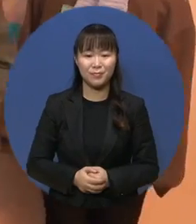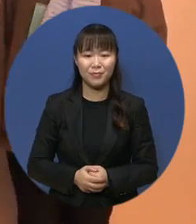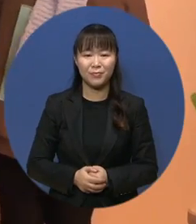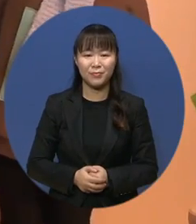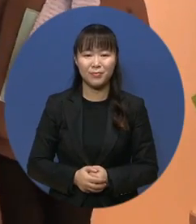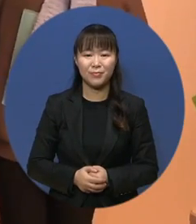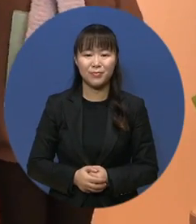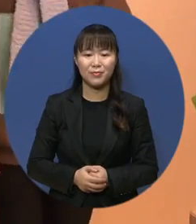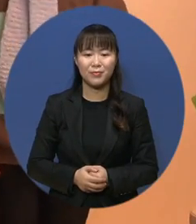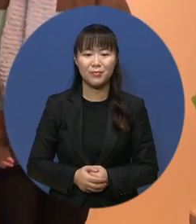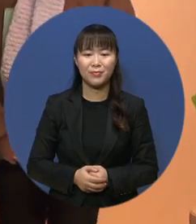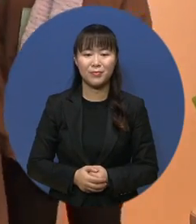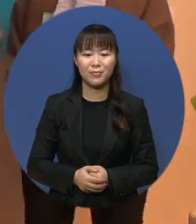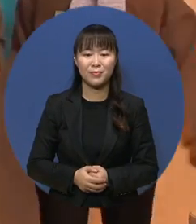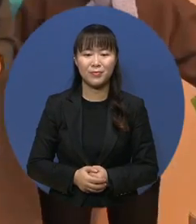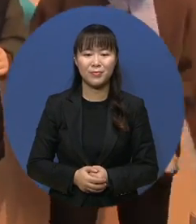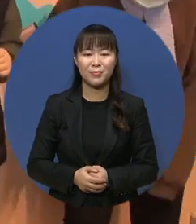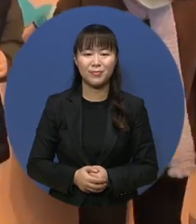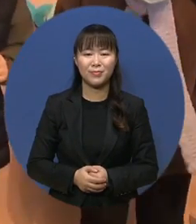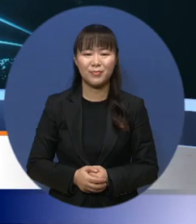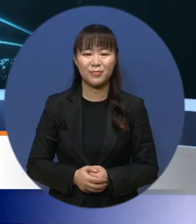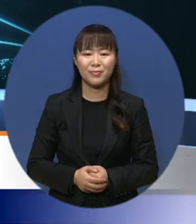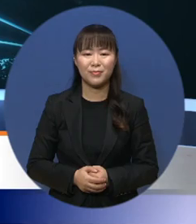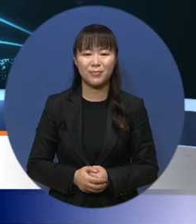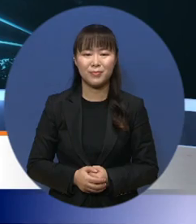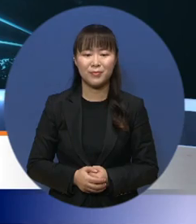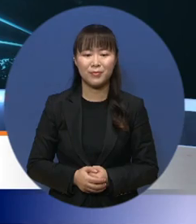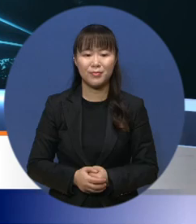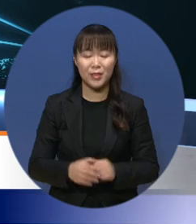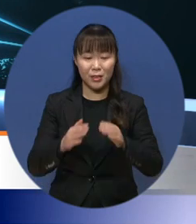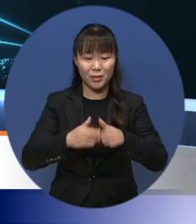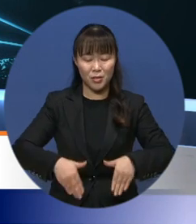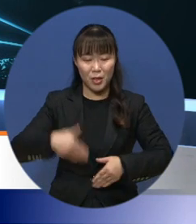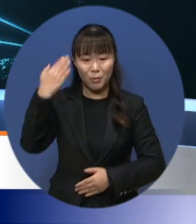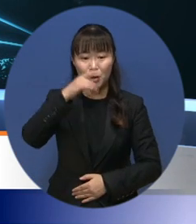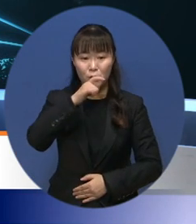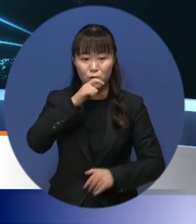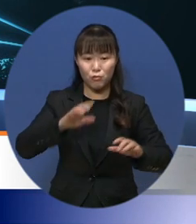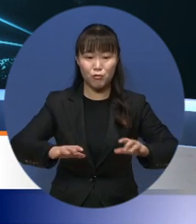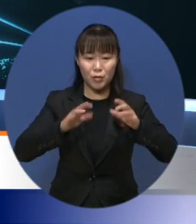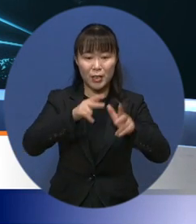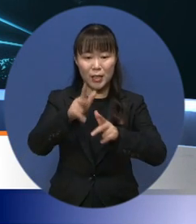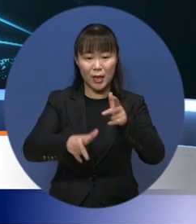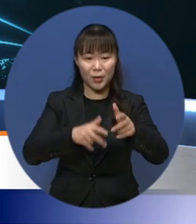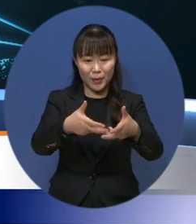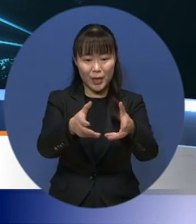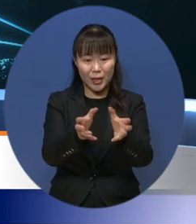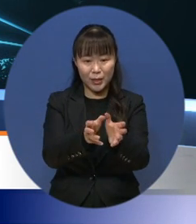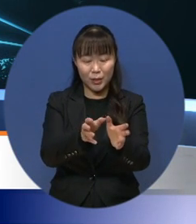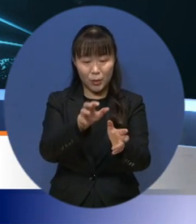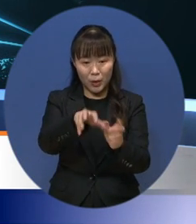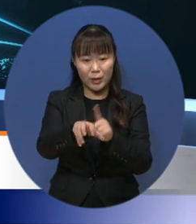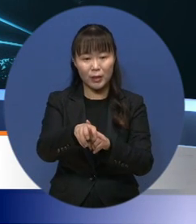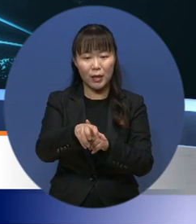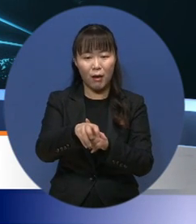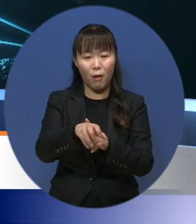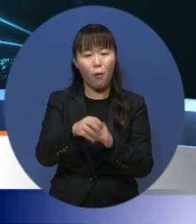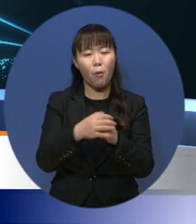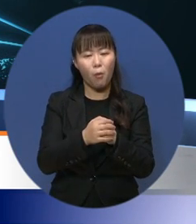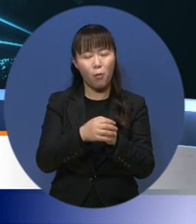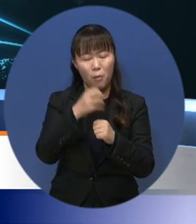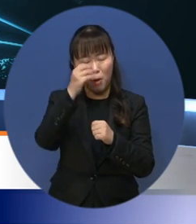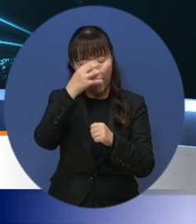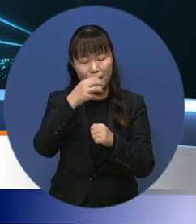복지TV 경기방송 정은선입니다. 전남 여수 국가산업단지공단의 스마트 그린 사업을